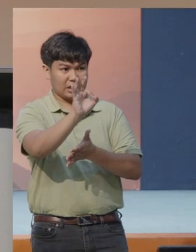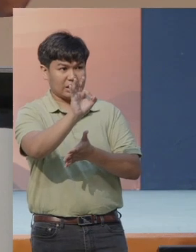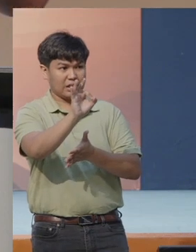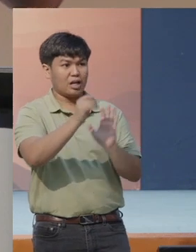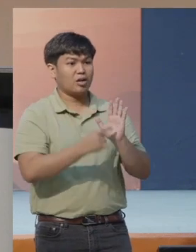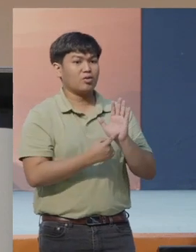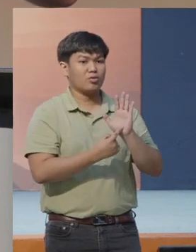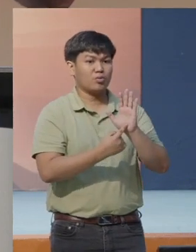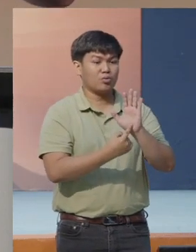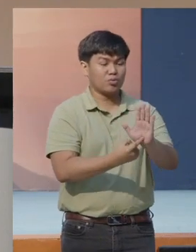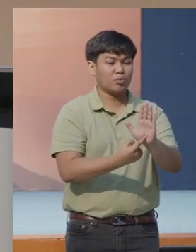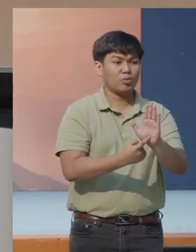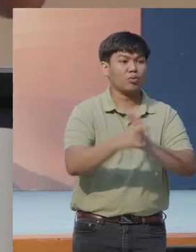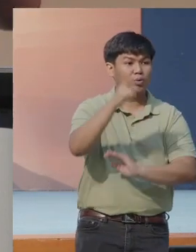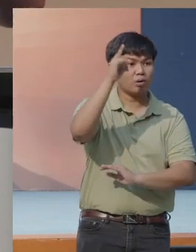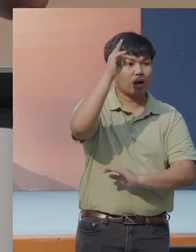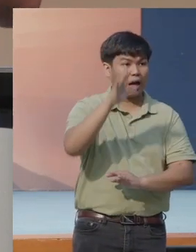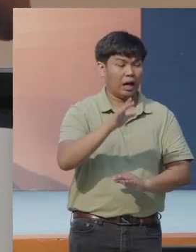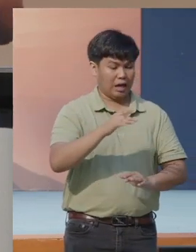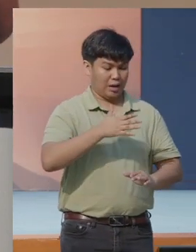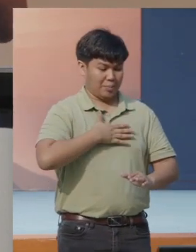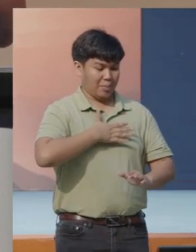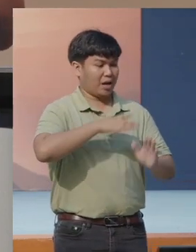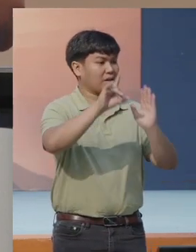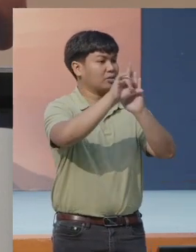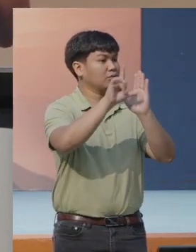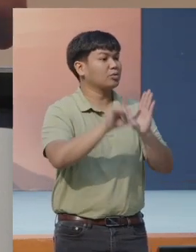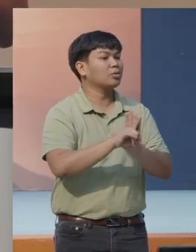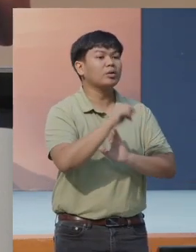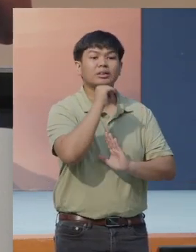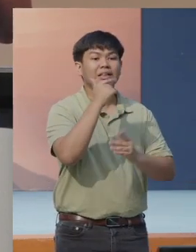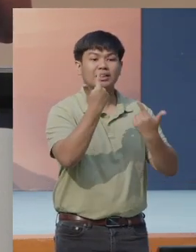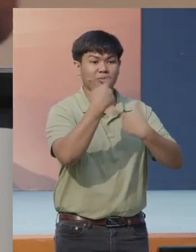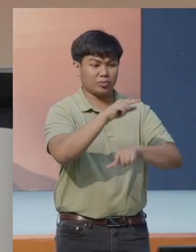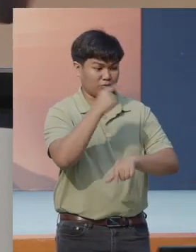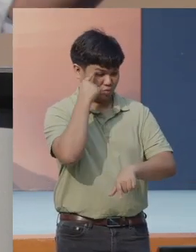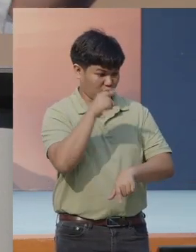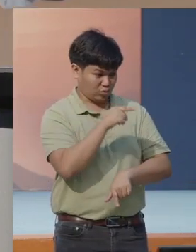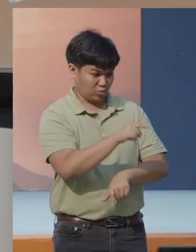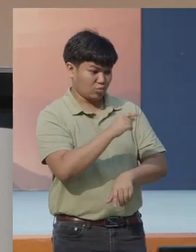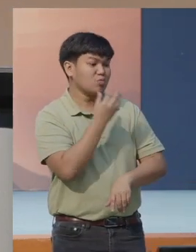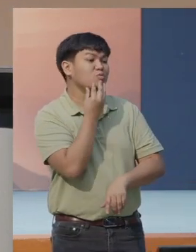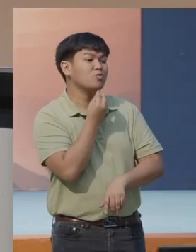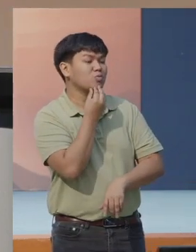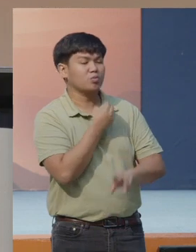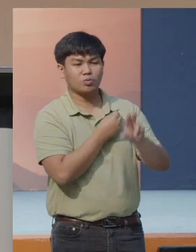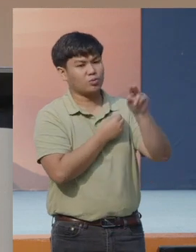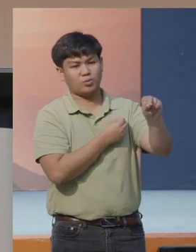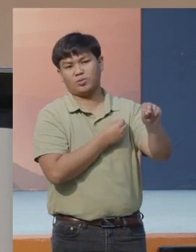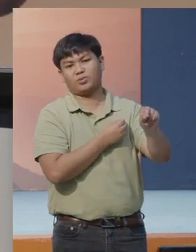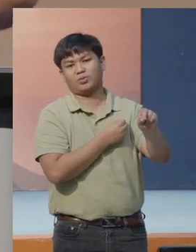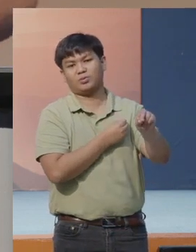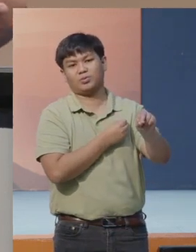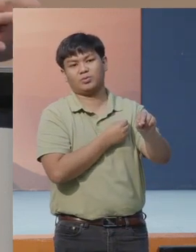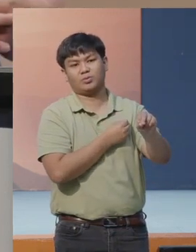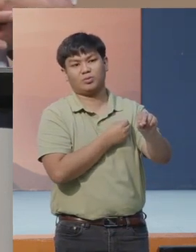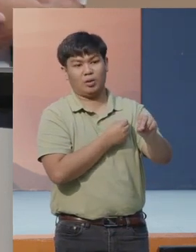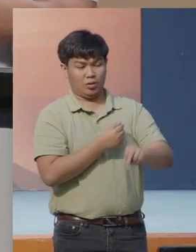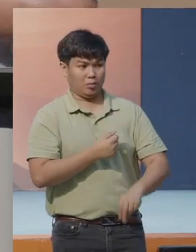magandang pinaalala ng Diyos na ang batas na ito ay hindi lamang para sa mga Israelita, na kami-kami lang.